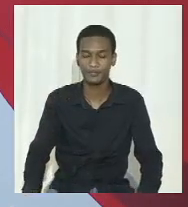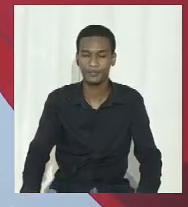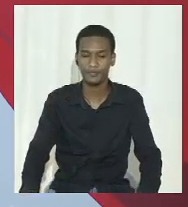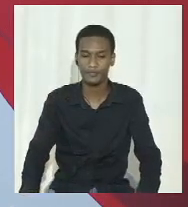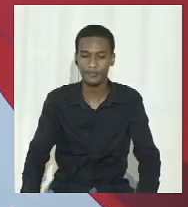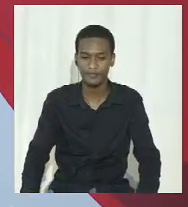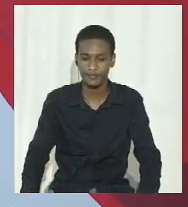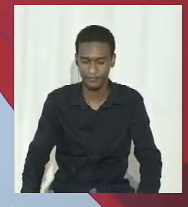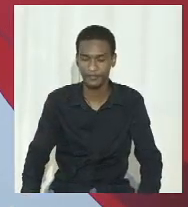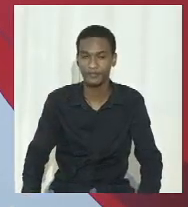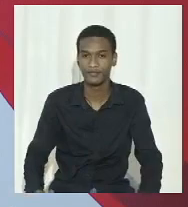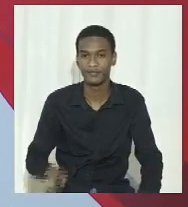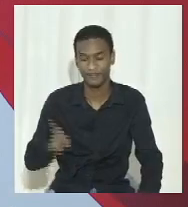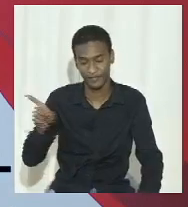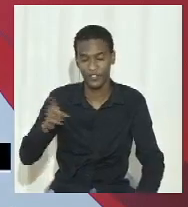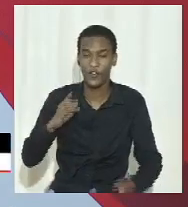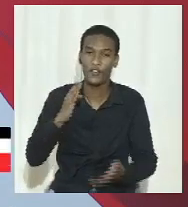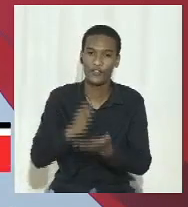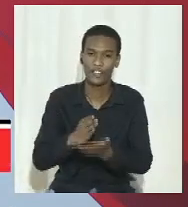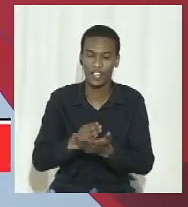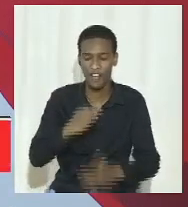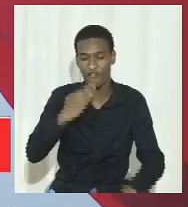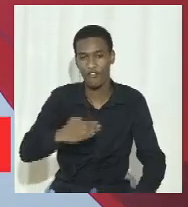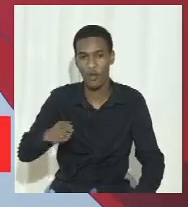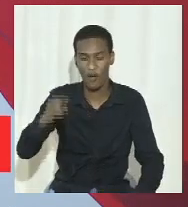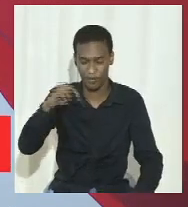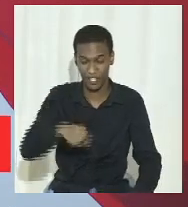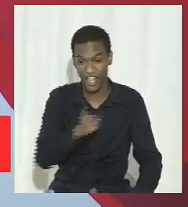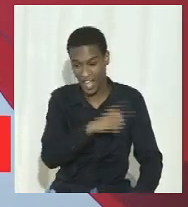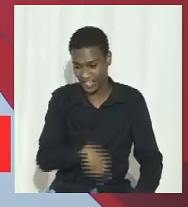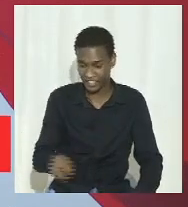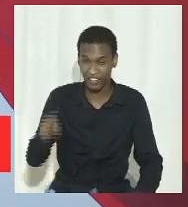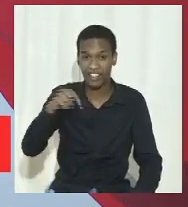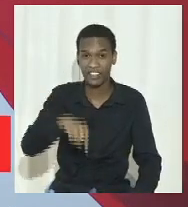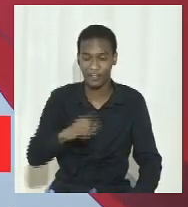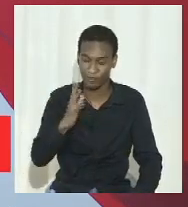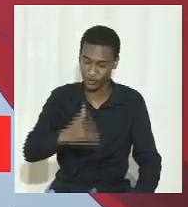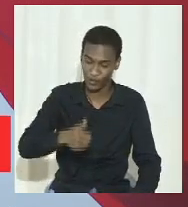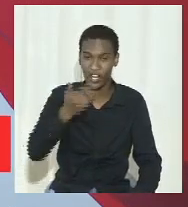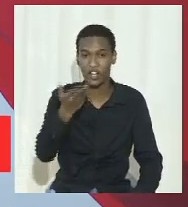Izay ihany koa no mamarina ny fampalalam-baovao tamin'ity alina ity, isaorany ianao